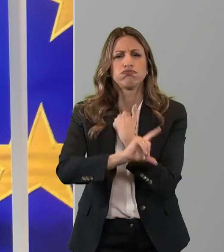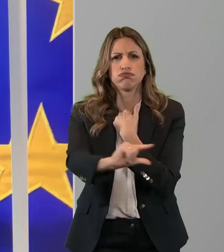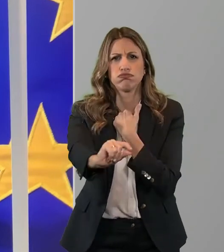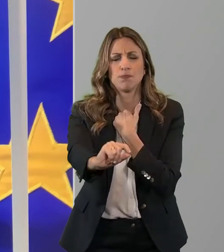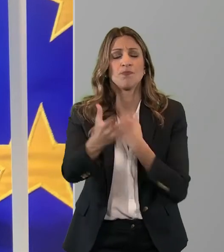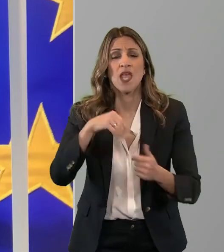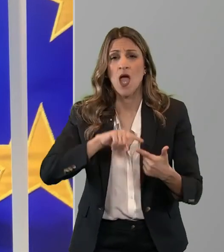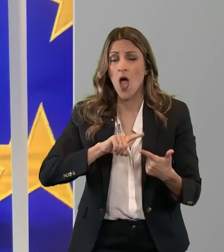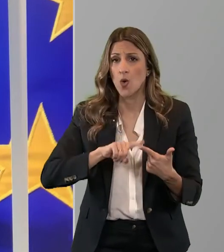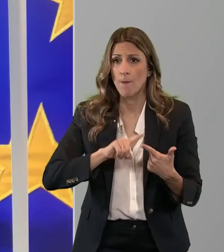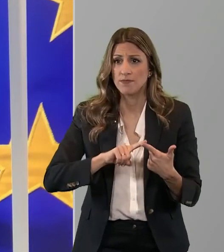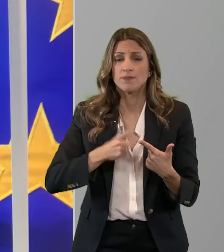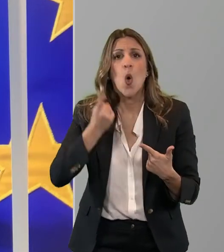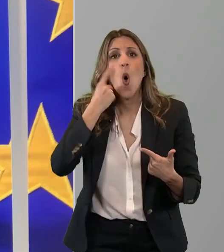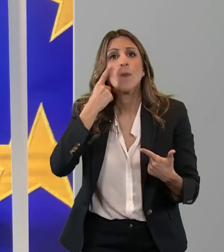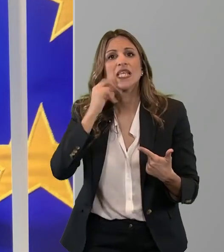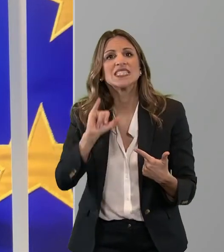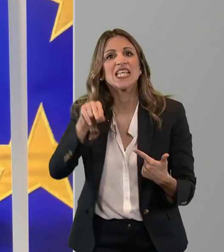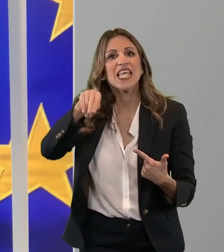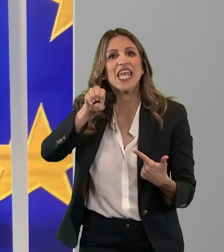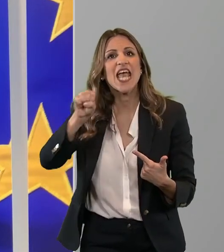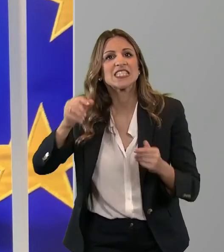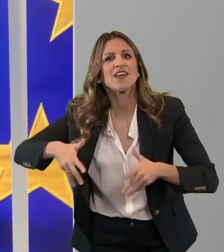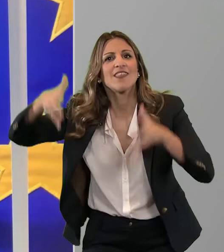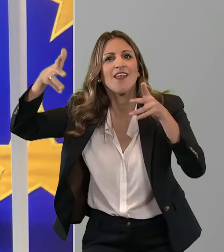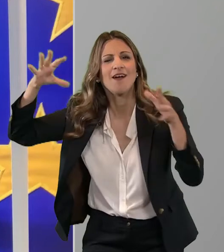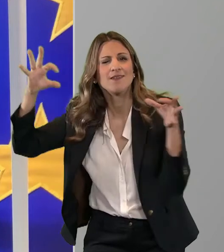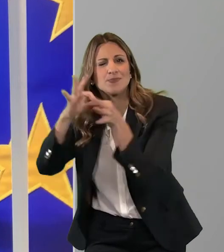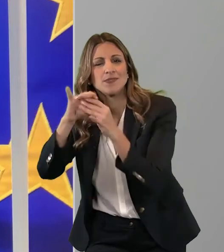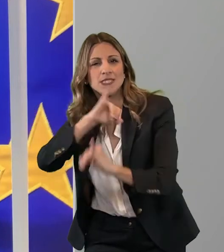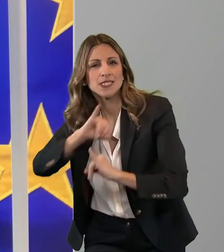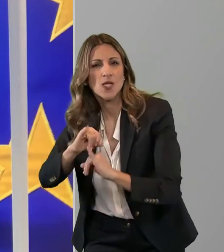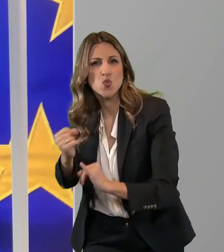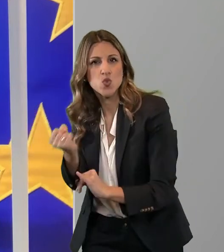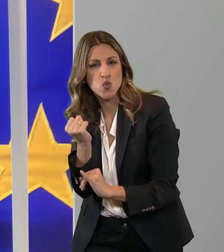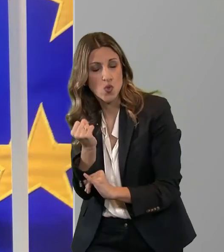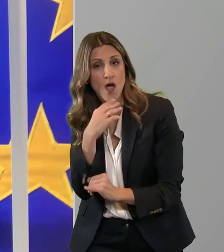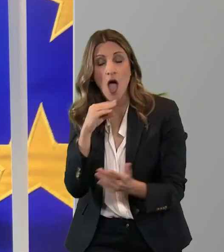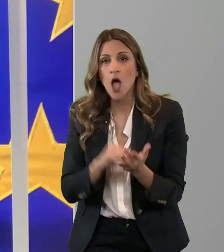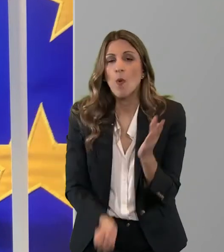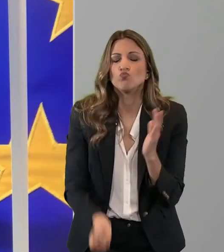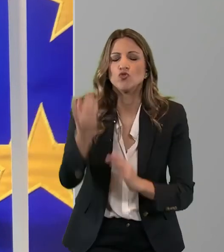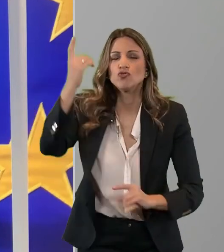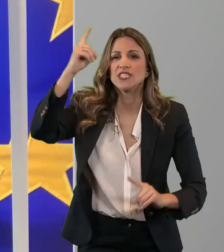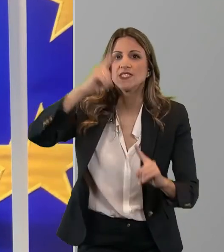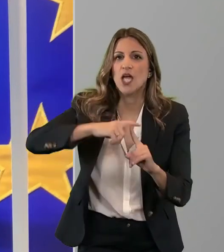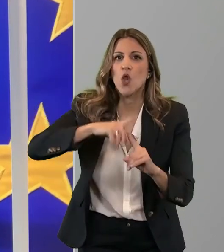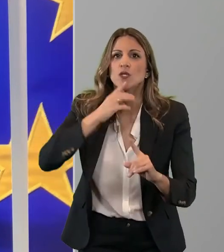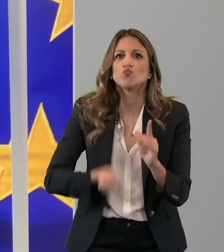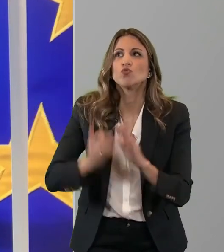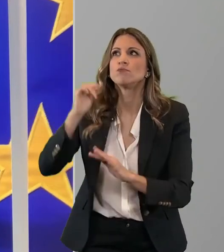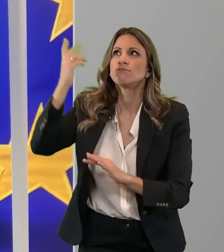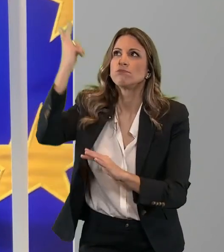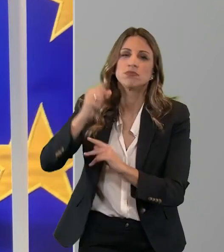εγκατάσταση υποδομής οπτικών ινών σε κτίρια, την αξιοποίηση διαστημικών τεχνολογιών και εφαρμογών με